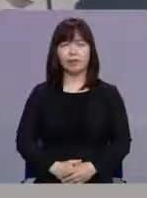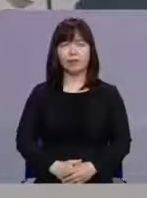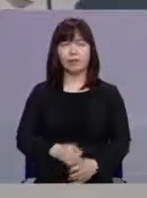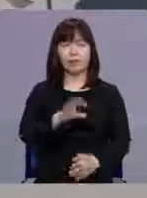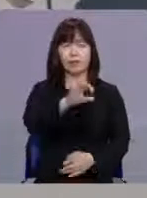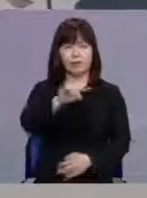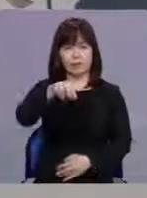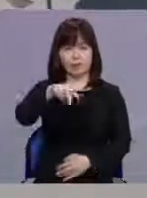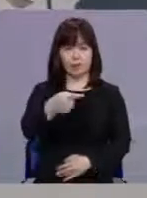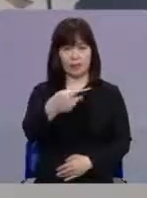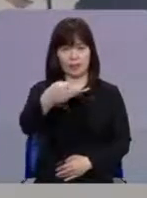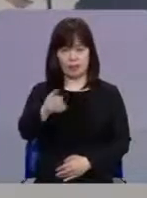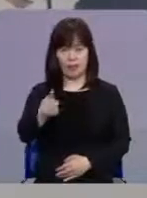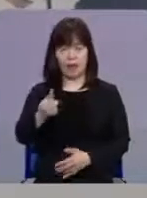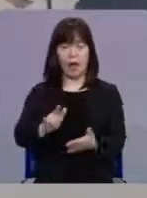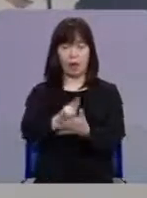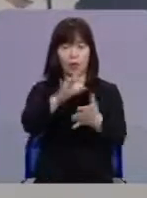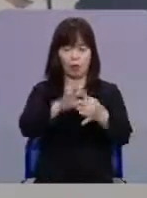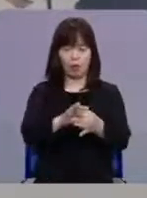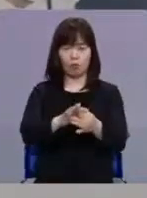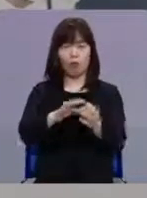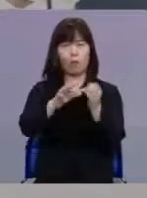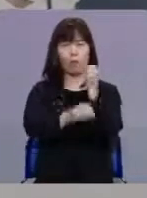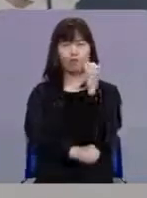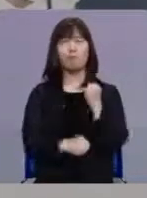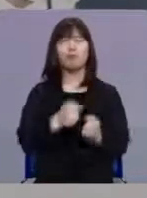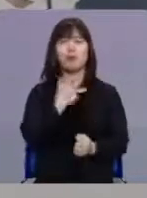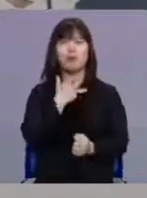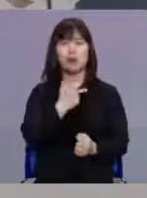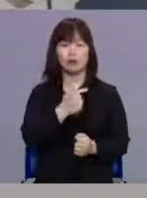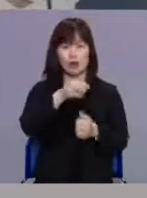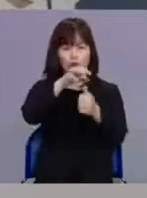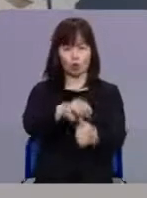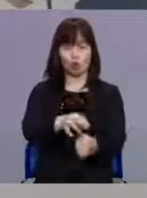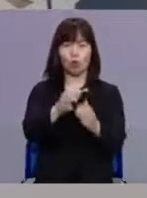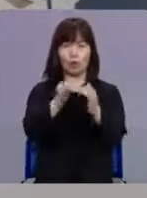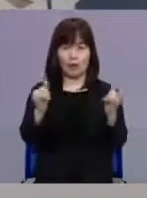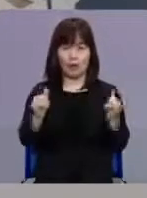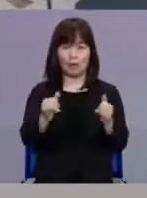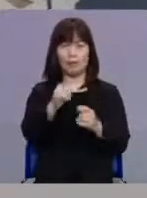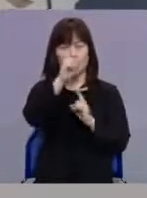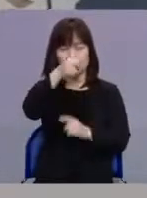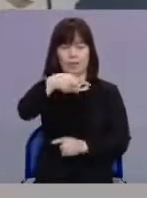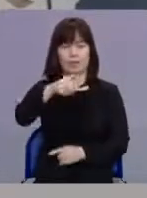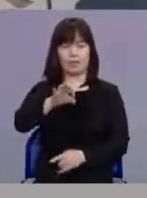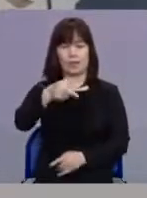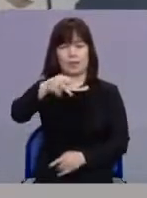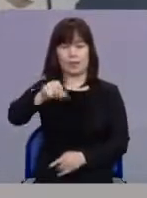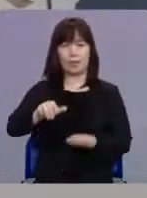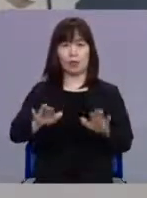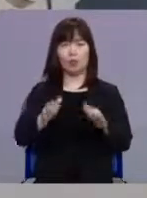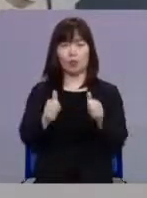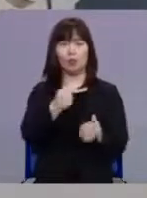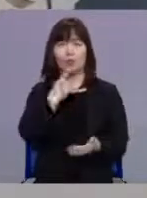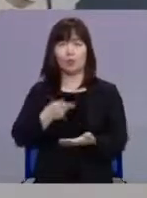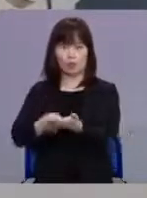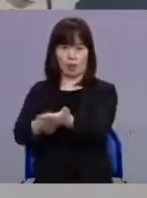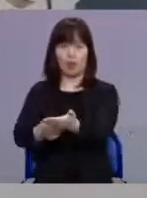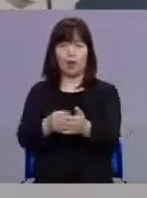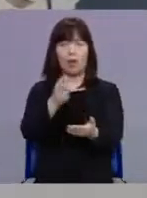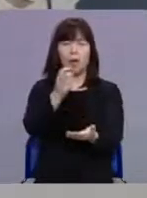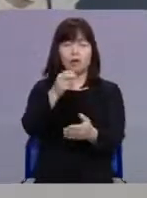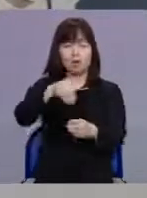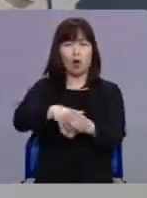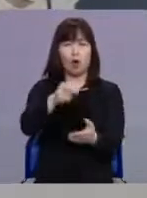이스타 항공 관련 배임 횡령 혐의로 구속 수감된 이상직 의원 이온을 기소됐습니다 선거법 위반